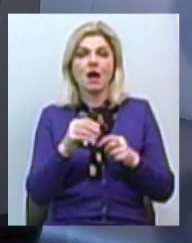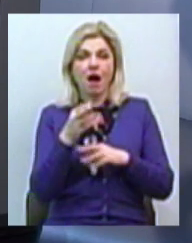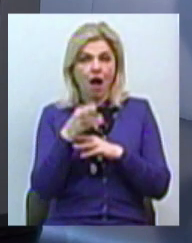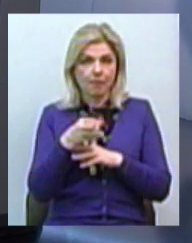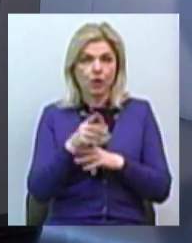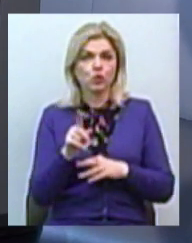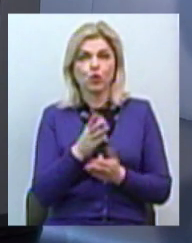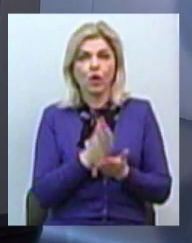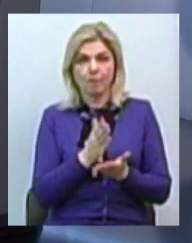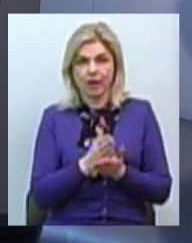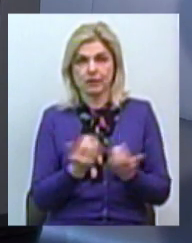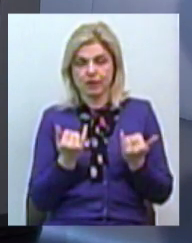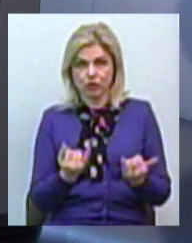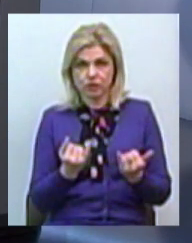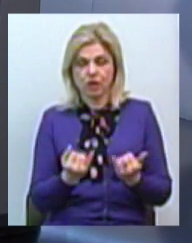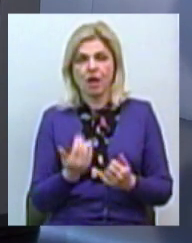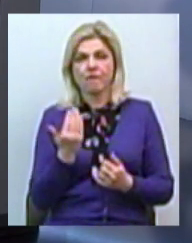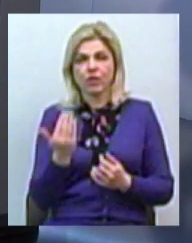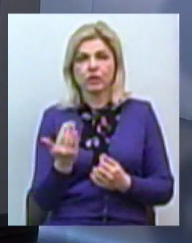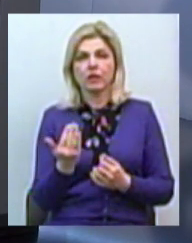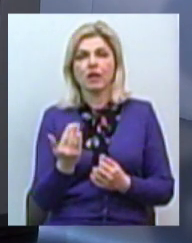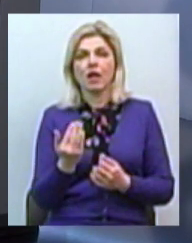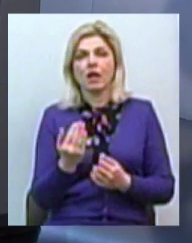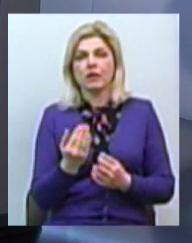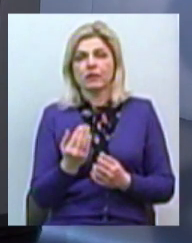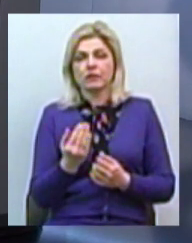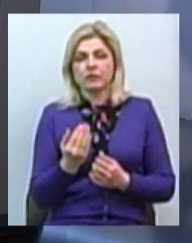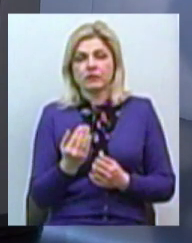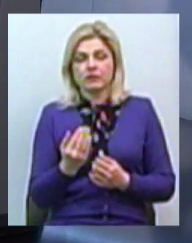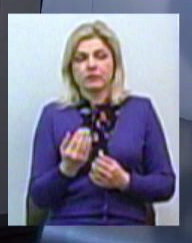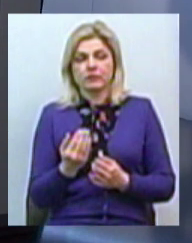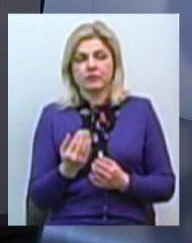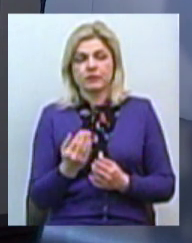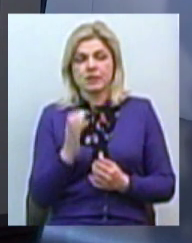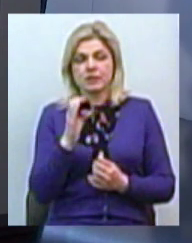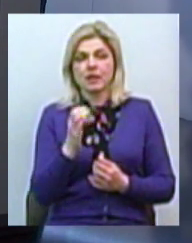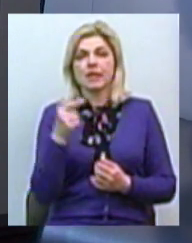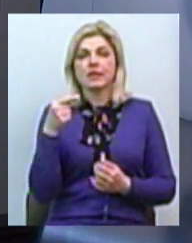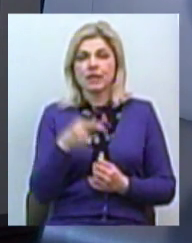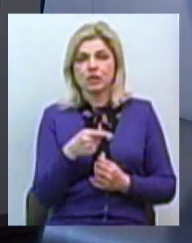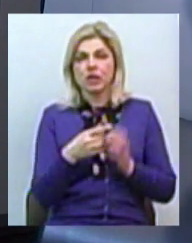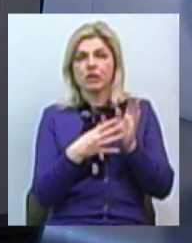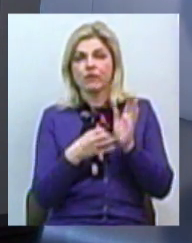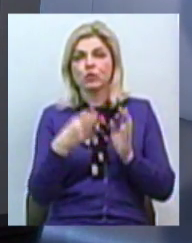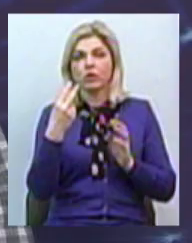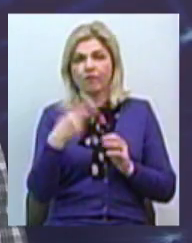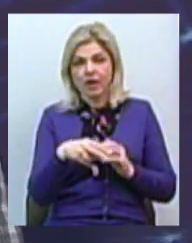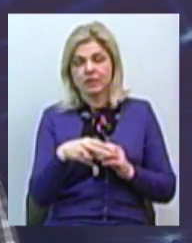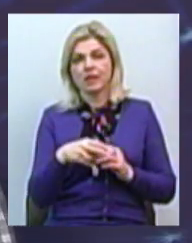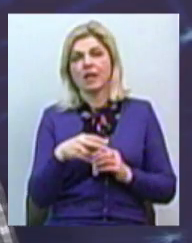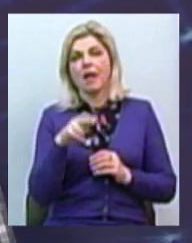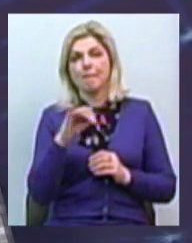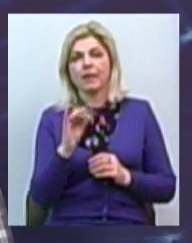момент, в них роздільна здатність не менше, ніж Full HD. Тобто з 1920 на 1080